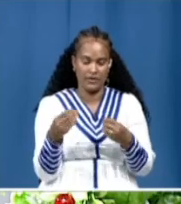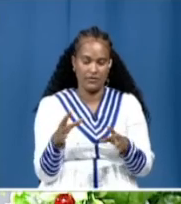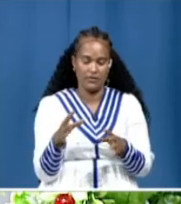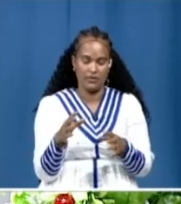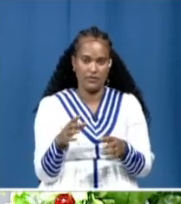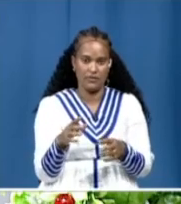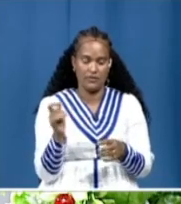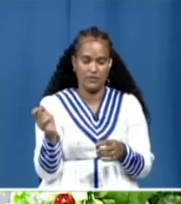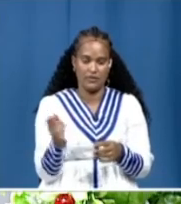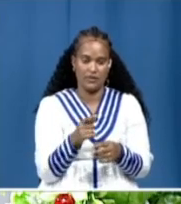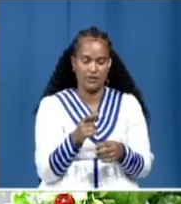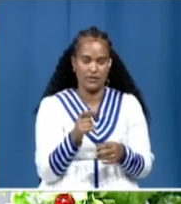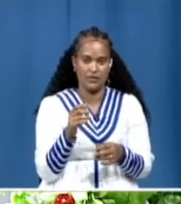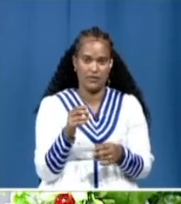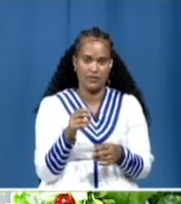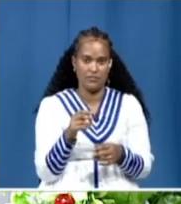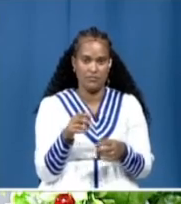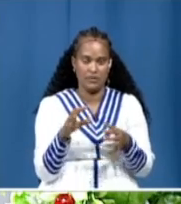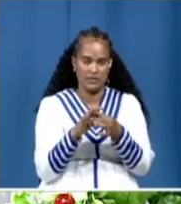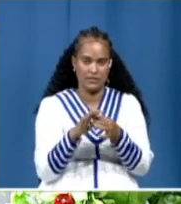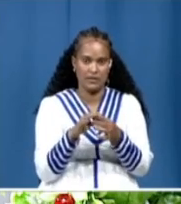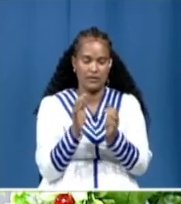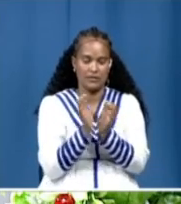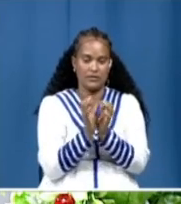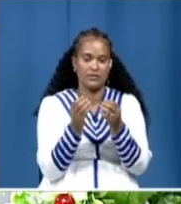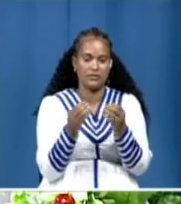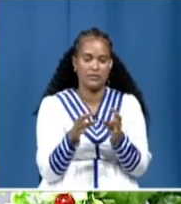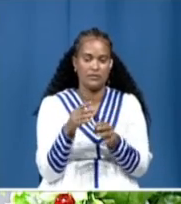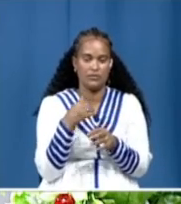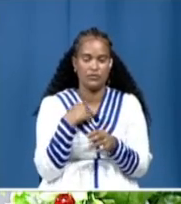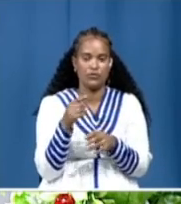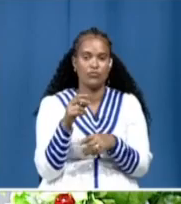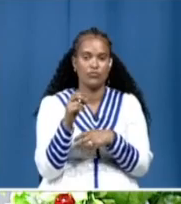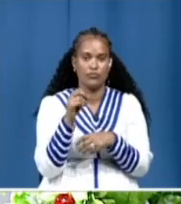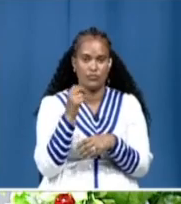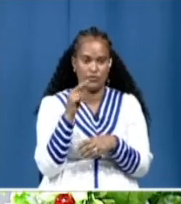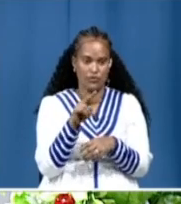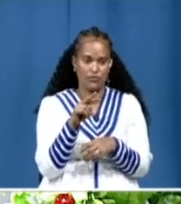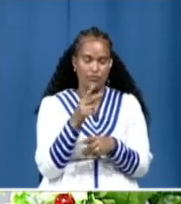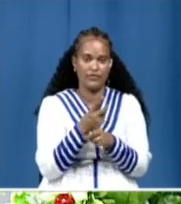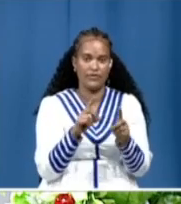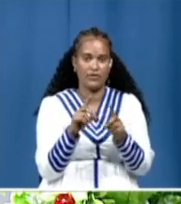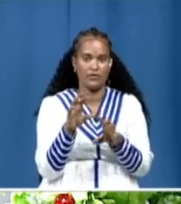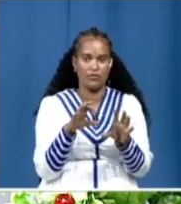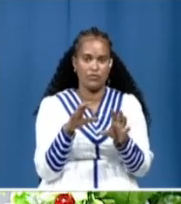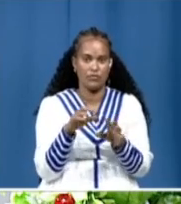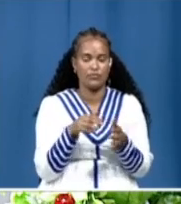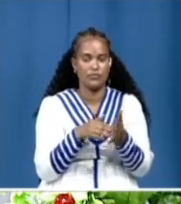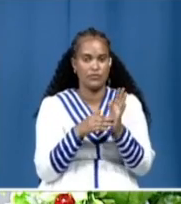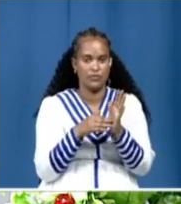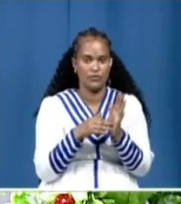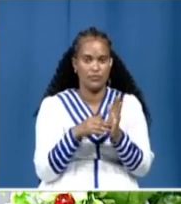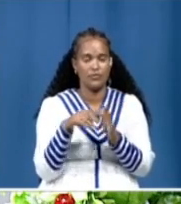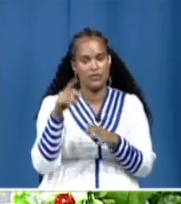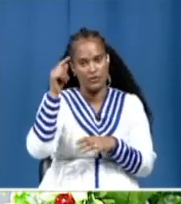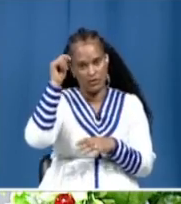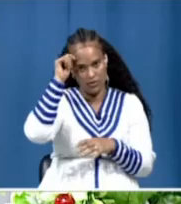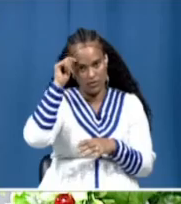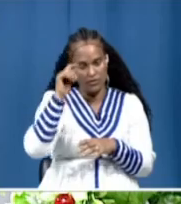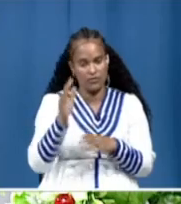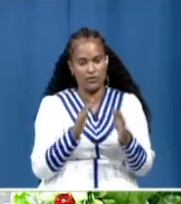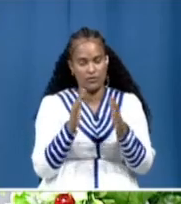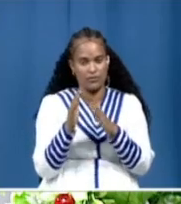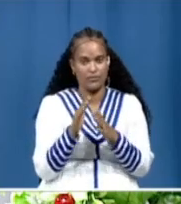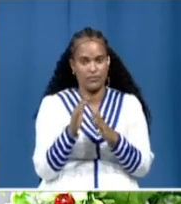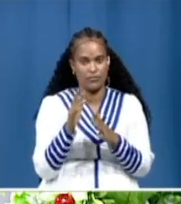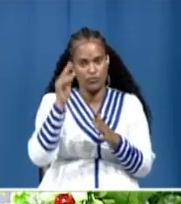مداق لزر إن مت السرع داقان كم زلوهم زحبرو توم وقنات بزملكتو أكال مفتح قبر اللوم دماز أويعهم تادل دانيو نزواد